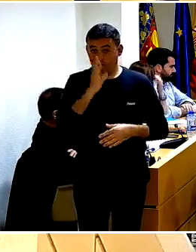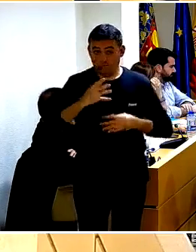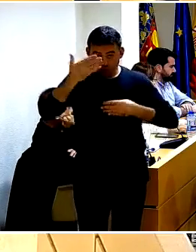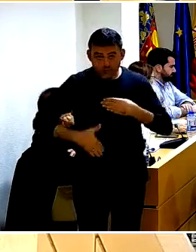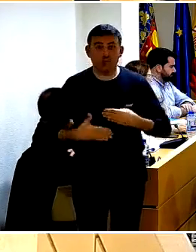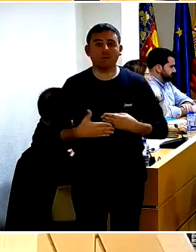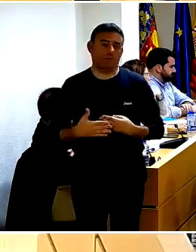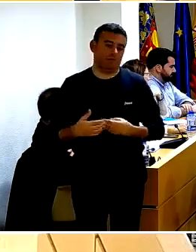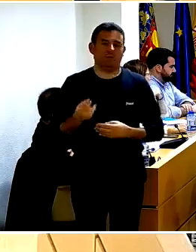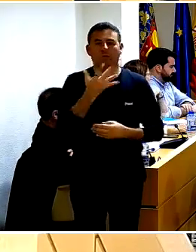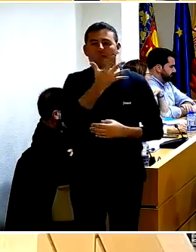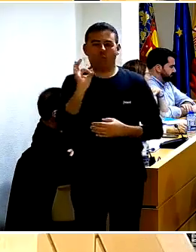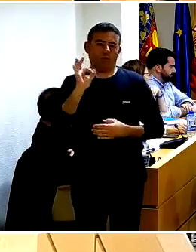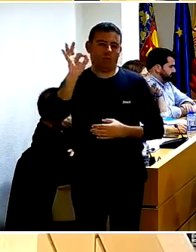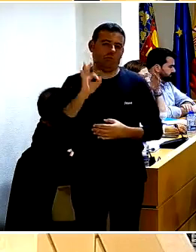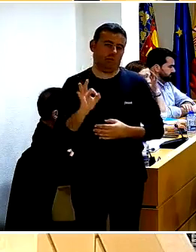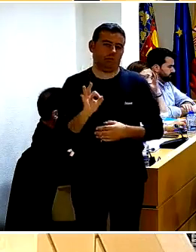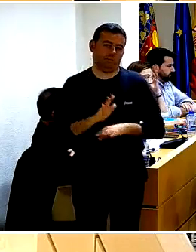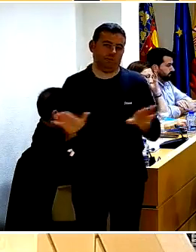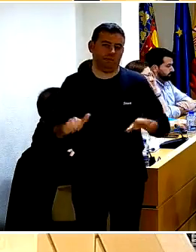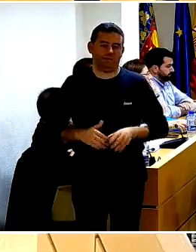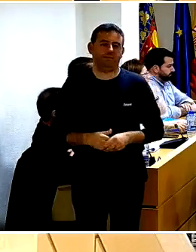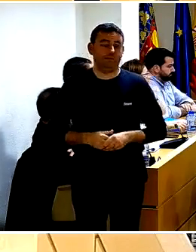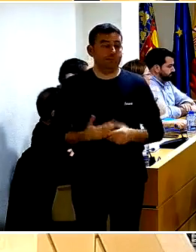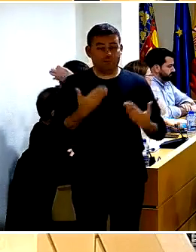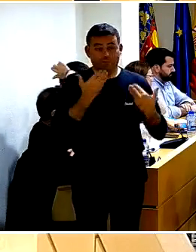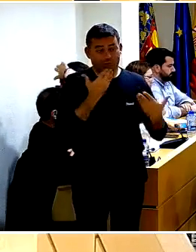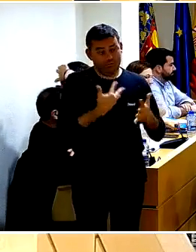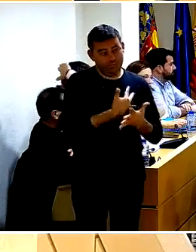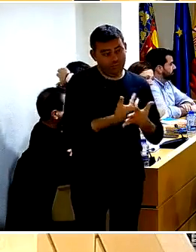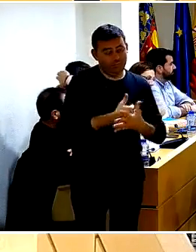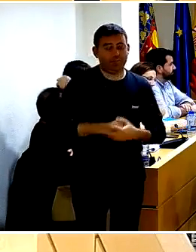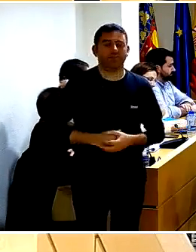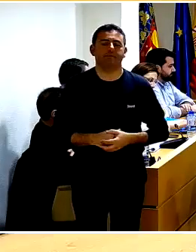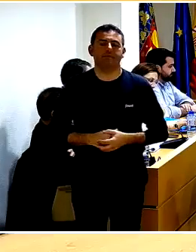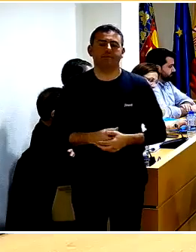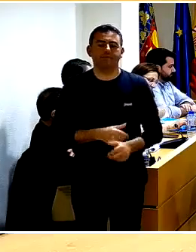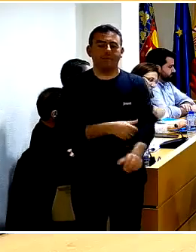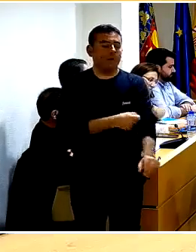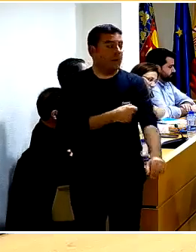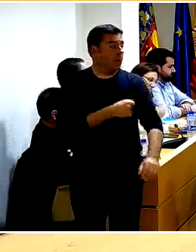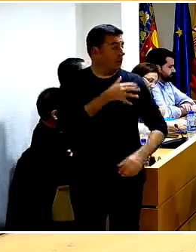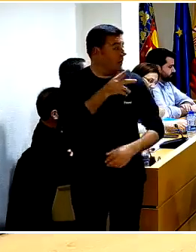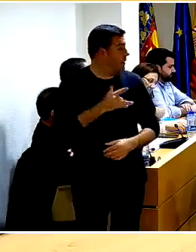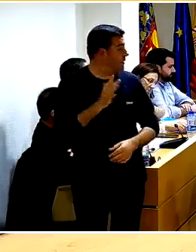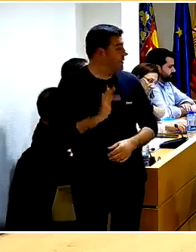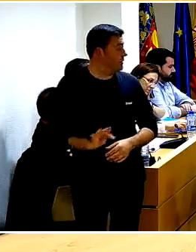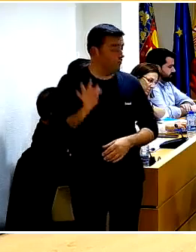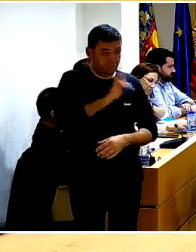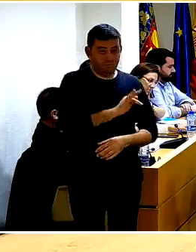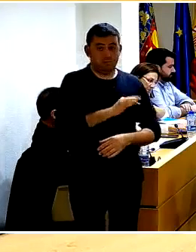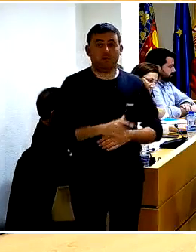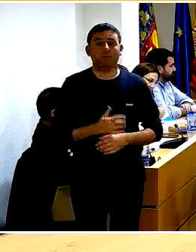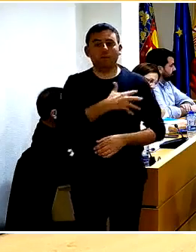Molt bé, moltes gràcies. Més paraules? Maribel Albalat. Sí, m'agradaria contestar